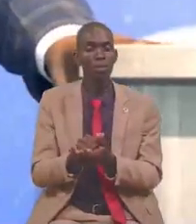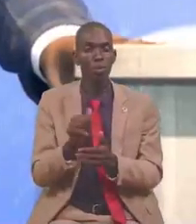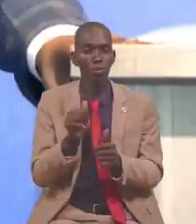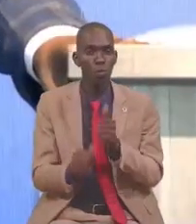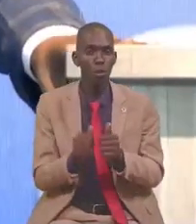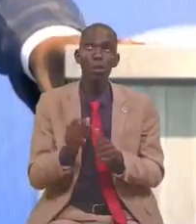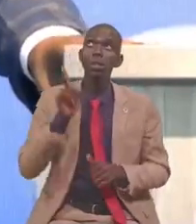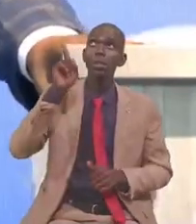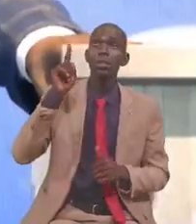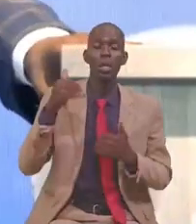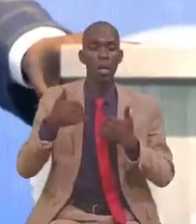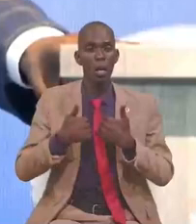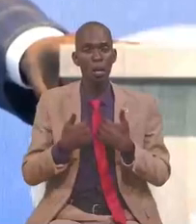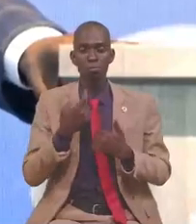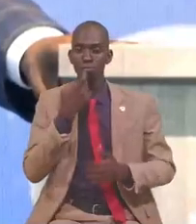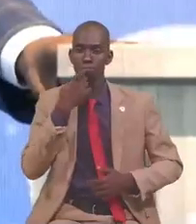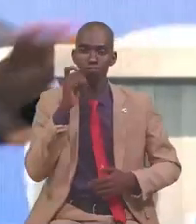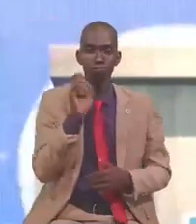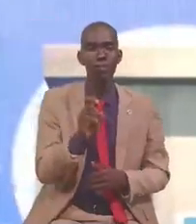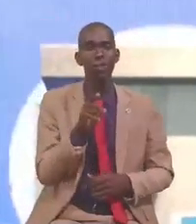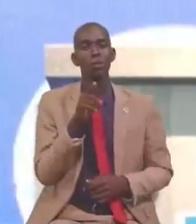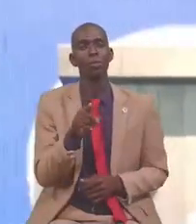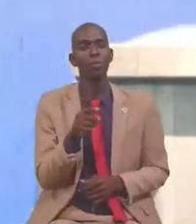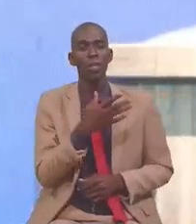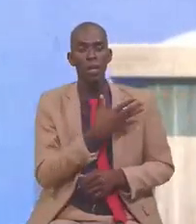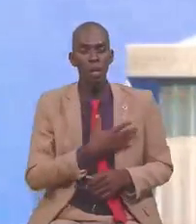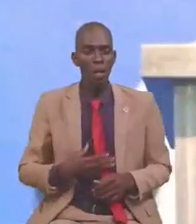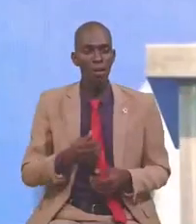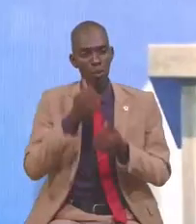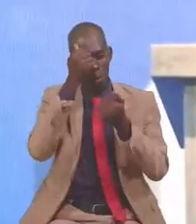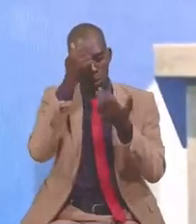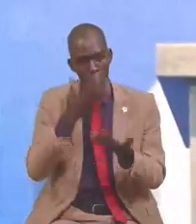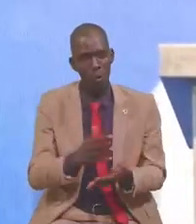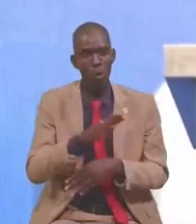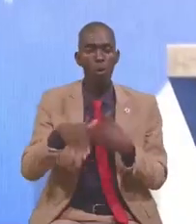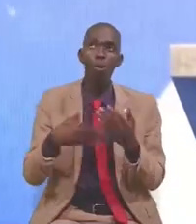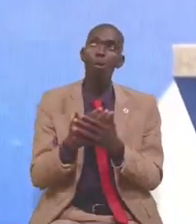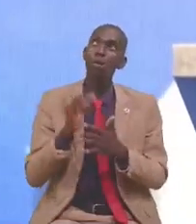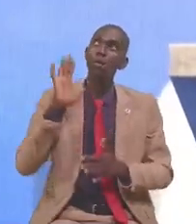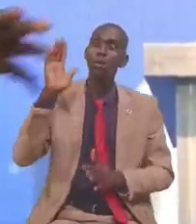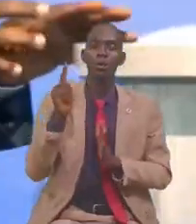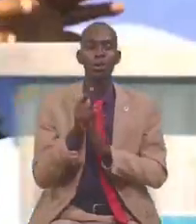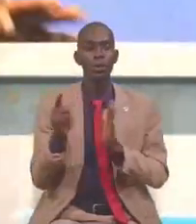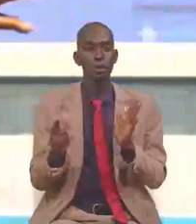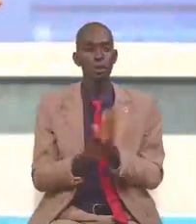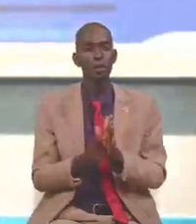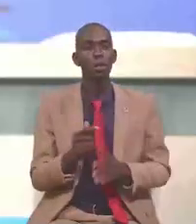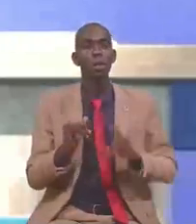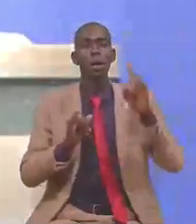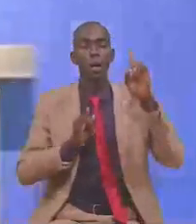à ses commandements, et si tu observes toutes ces lois, je ne